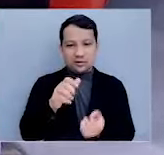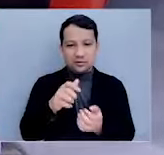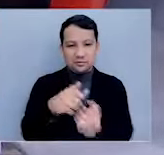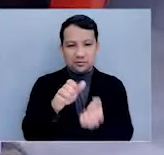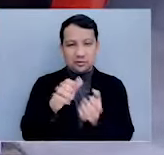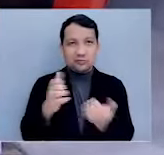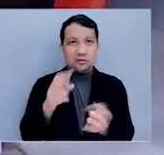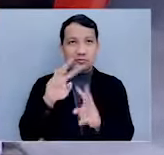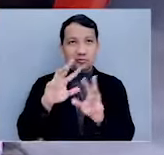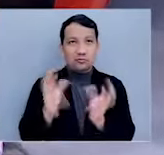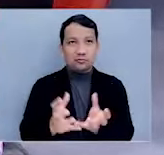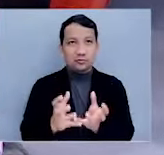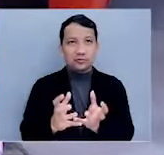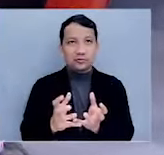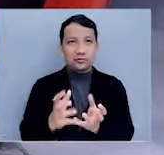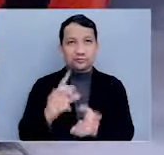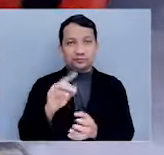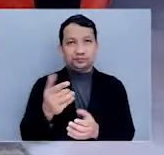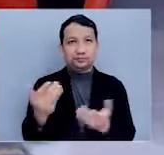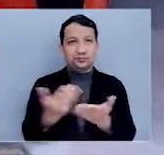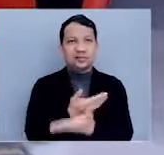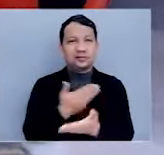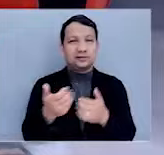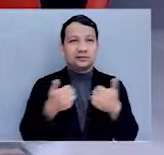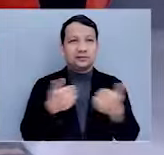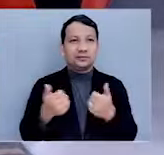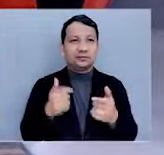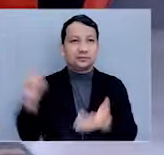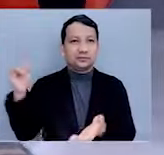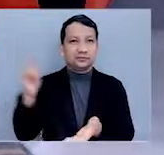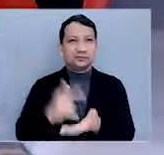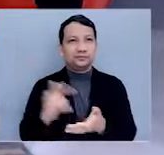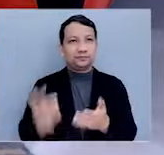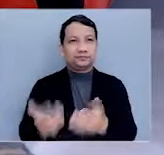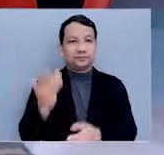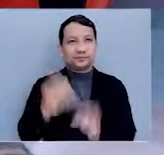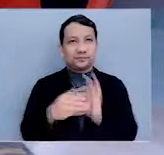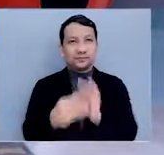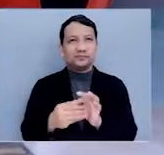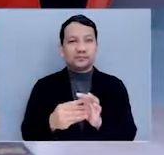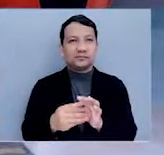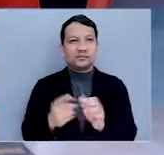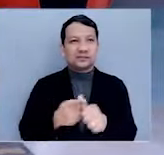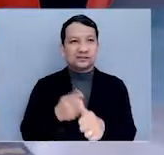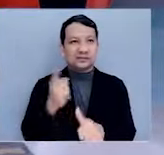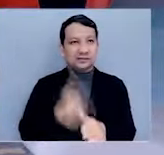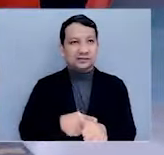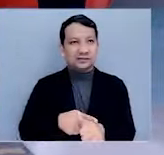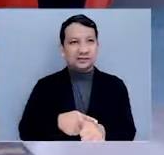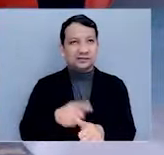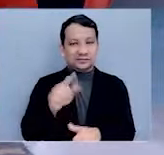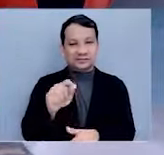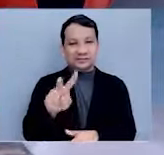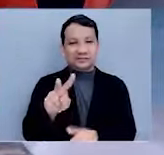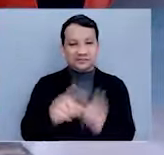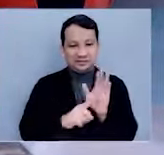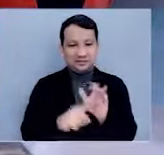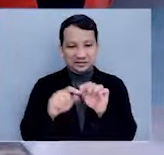ngayong taon. Ito, fresh from competition abroad dito sa Good Morning, kapatid, ang kanyang first TV guest.